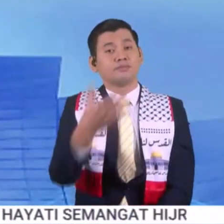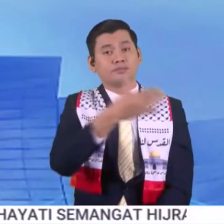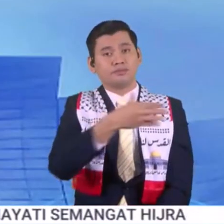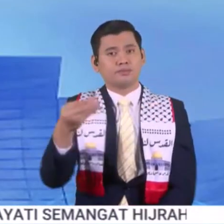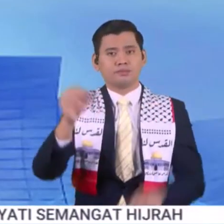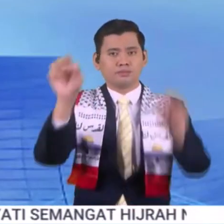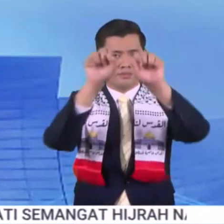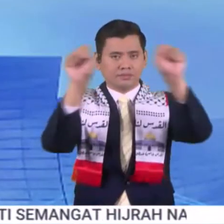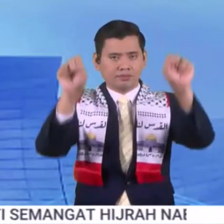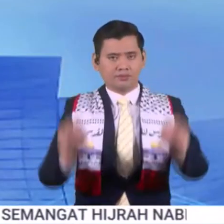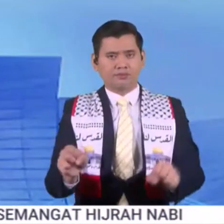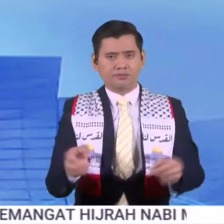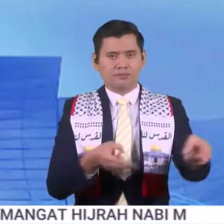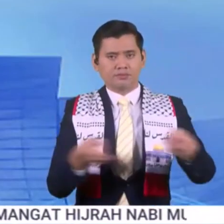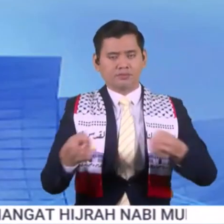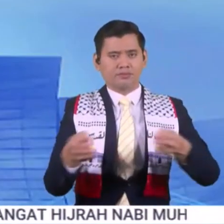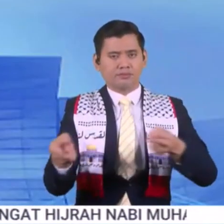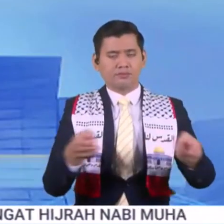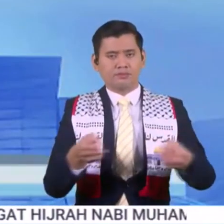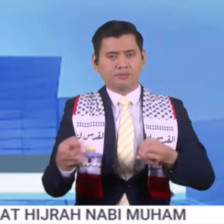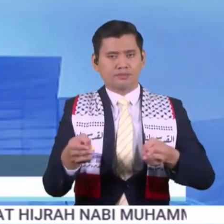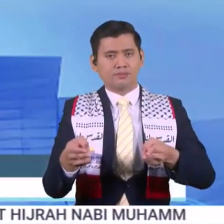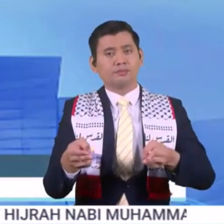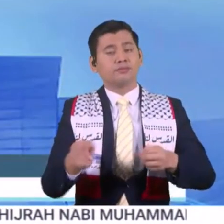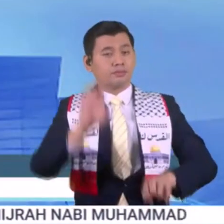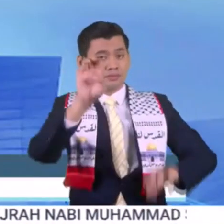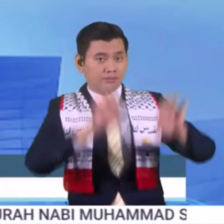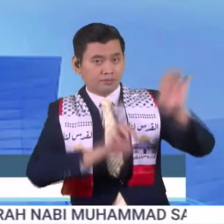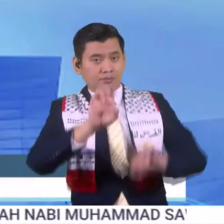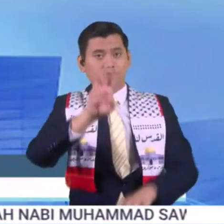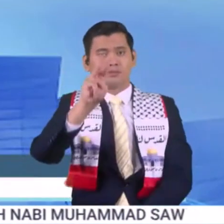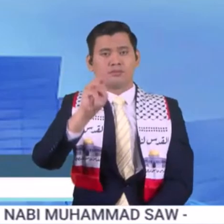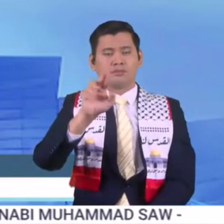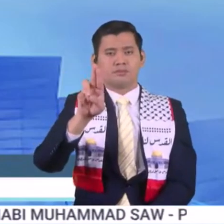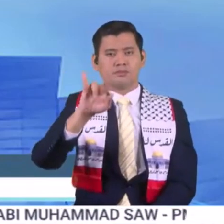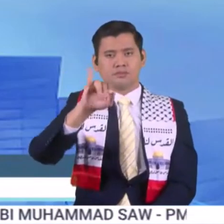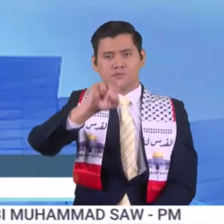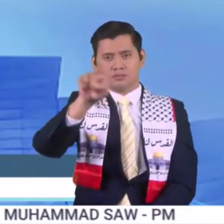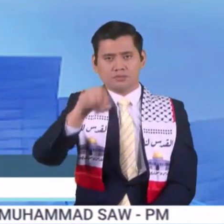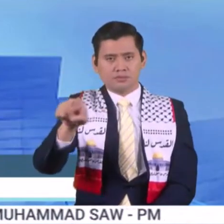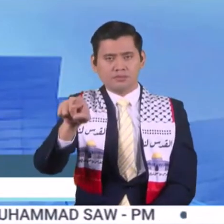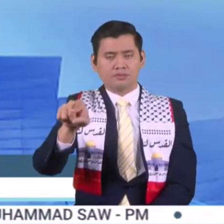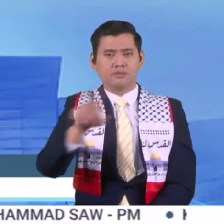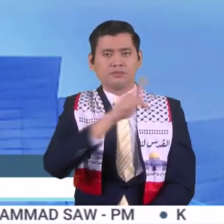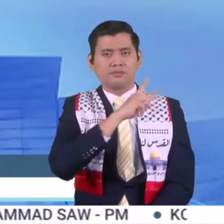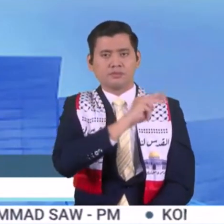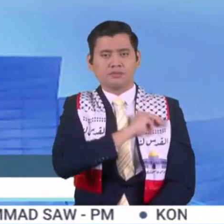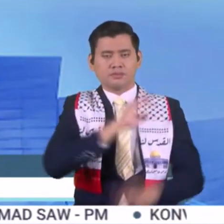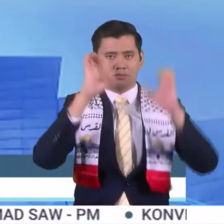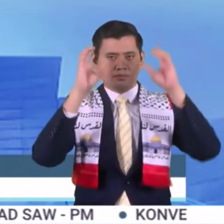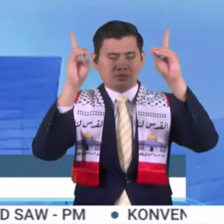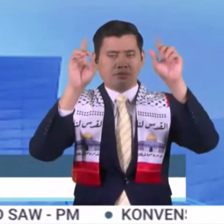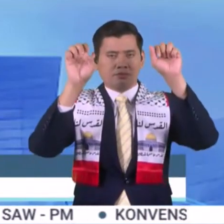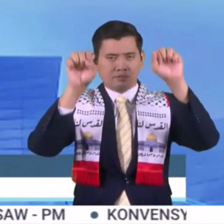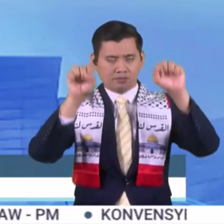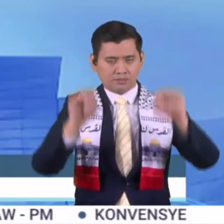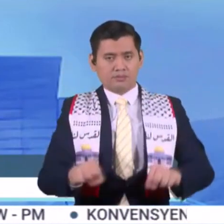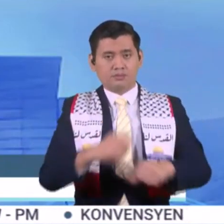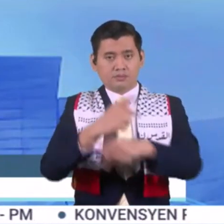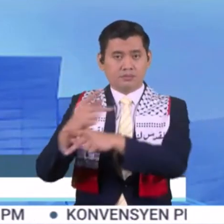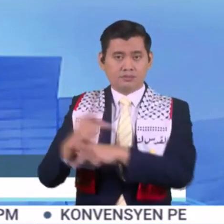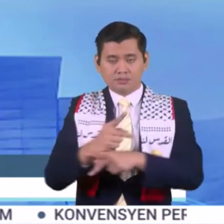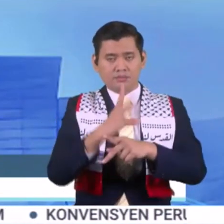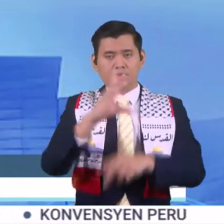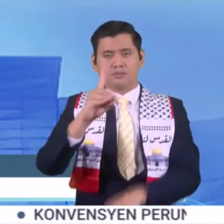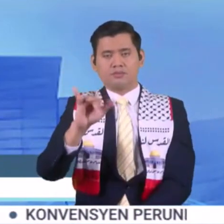Sementara itu, sistem pengurusan pentaksiran bersepadu MUIS Kementerian Pendidikan bukan hanya dapat kawal integriti data